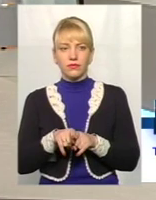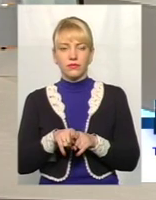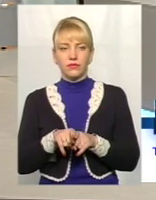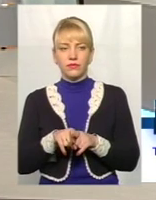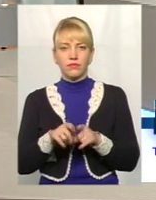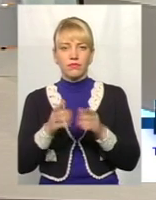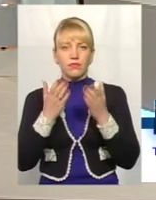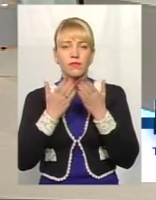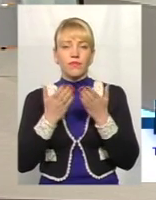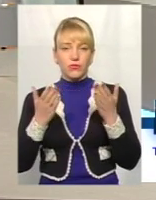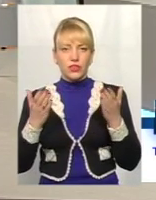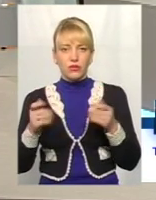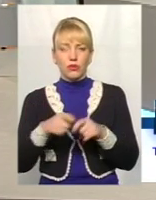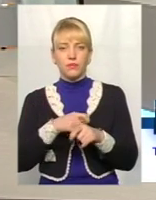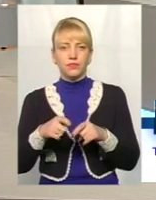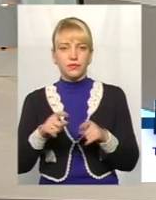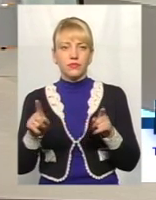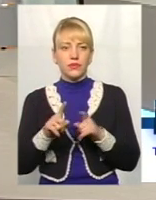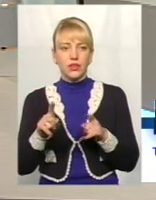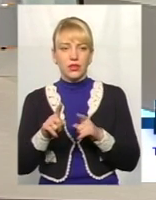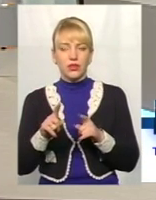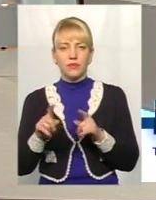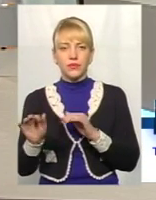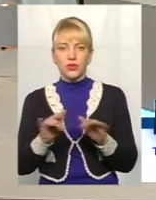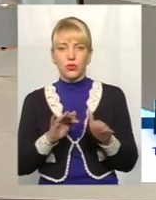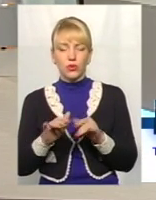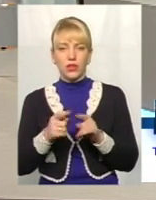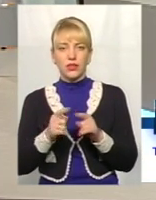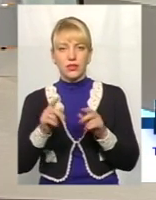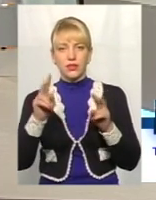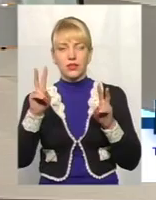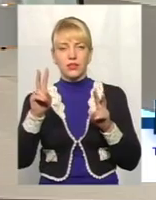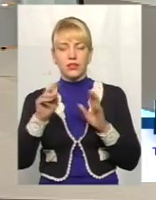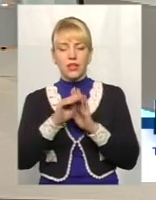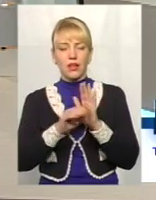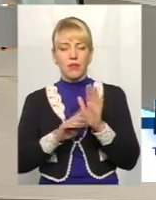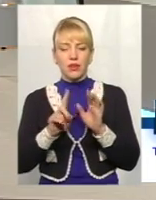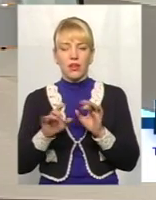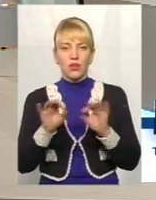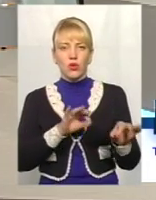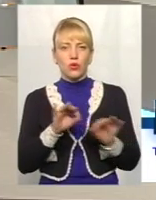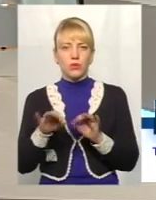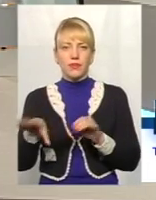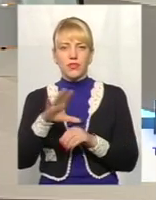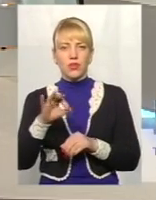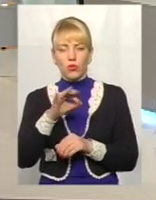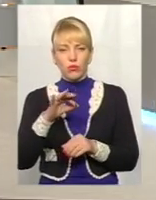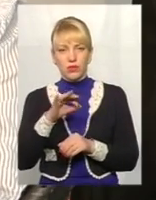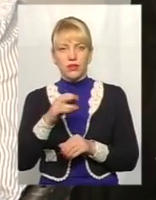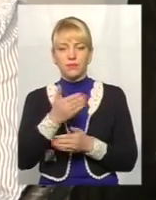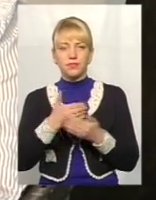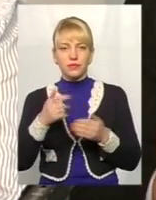вистовкових матеріалів, які рухали, банерна так звана схема, яка рухалась по всій області. І там ми показали,